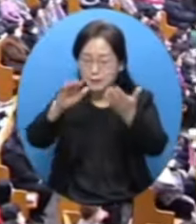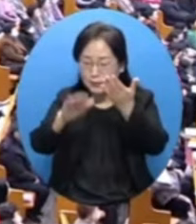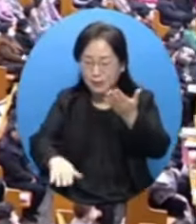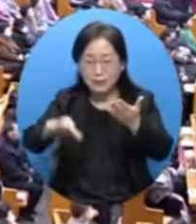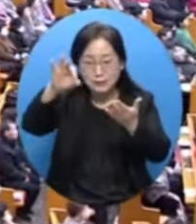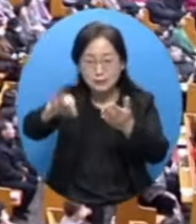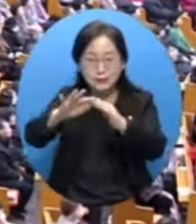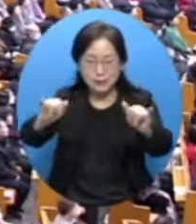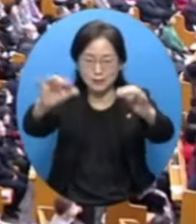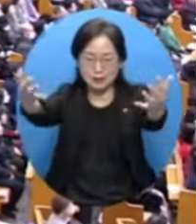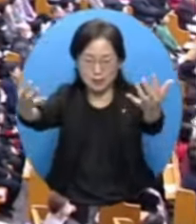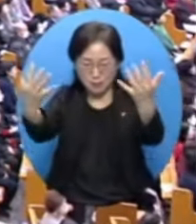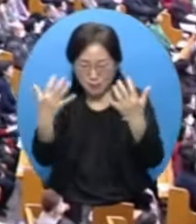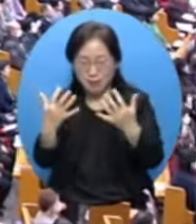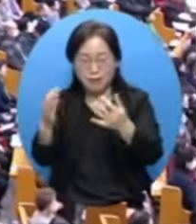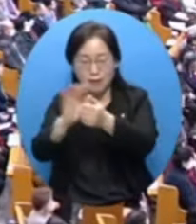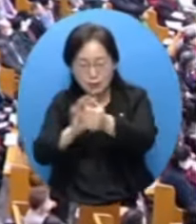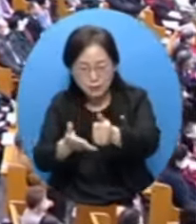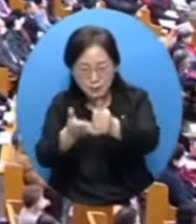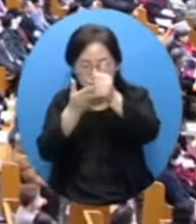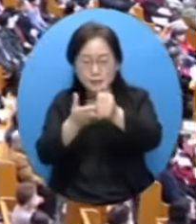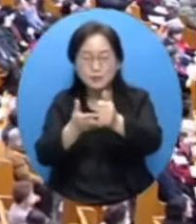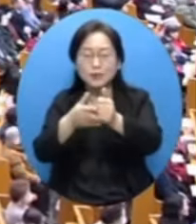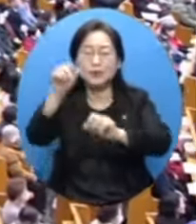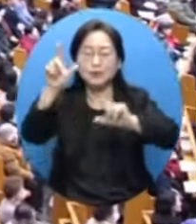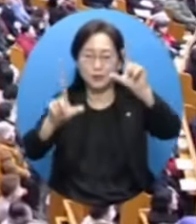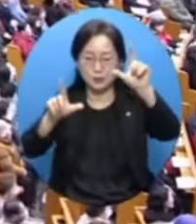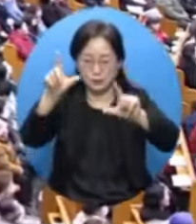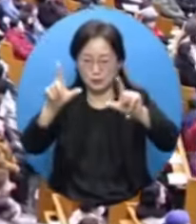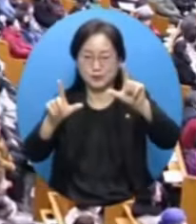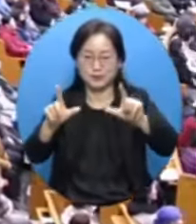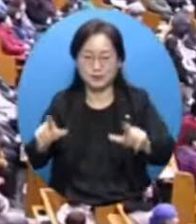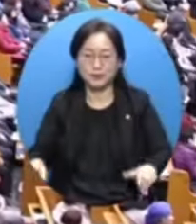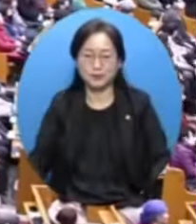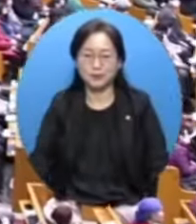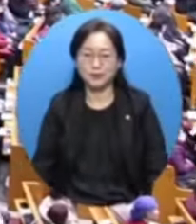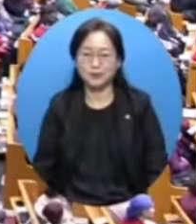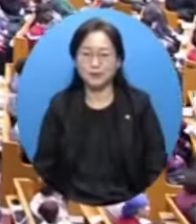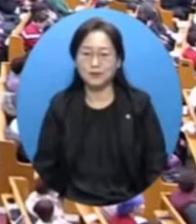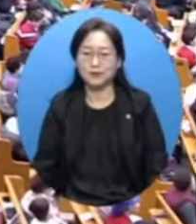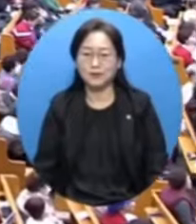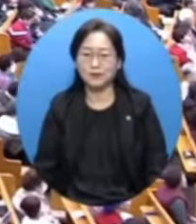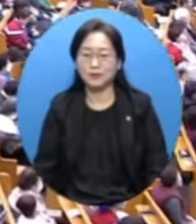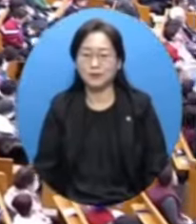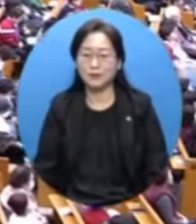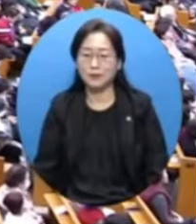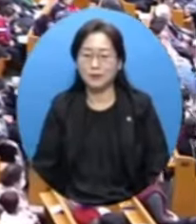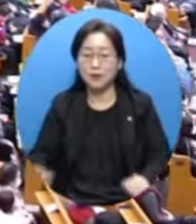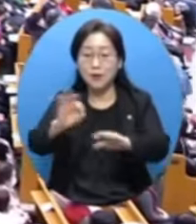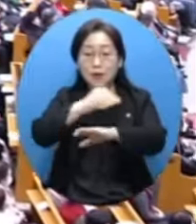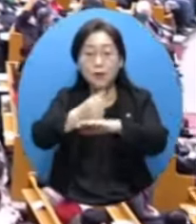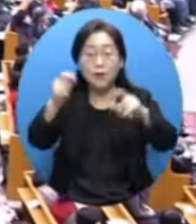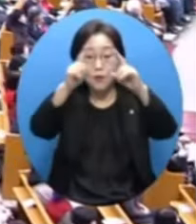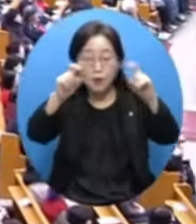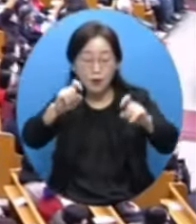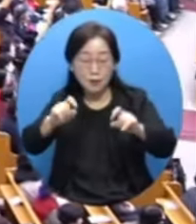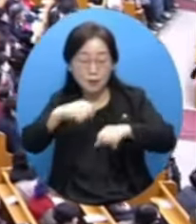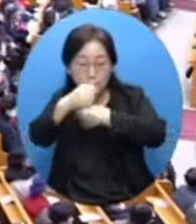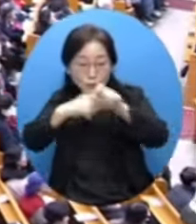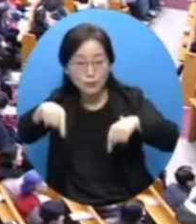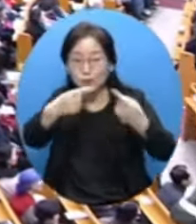사람으로부터 모든 사람을 섬기는 모습으로 태어나신 것입니다 왕국에는 아무나 들어갈 수